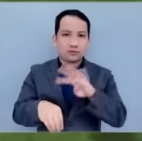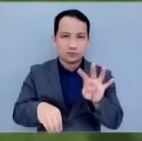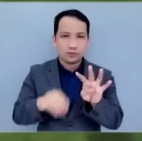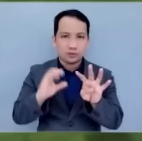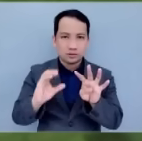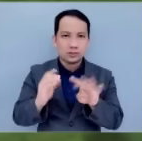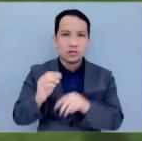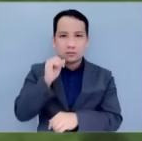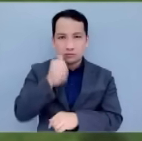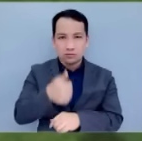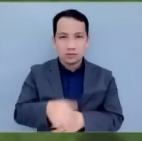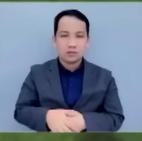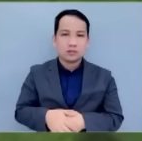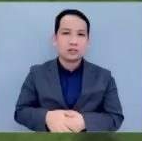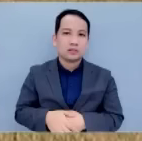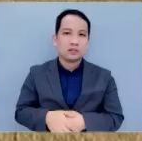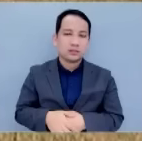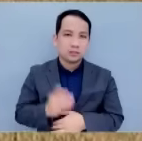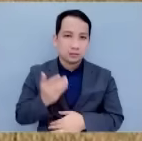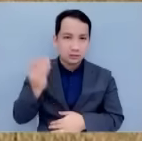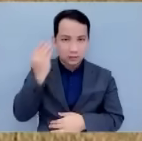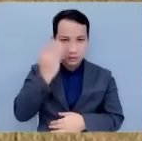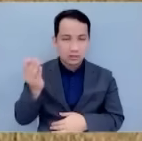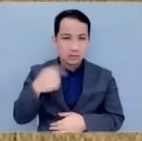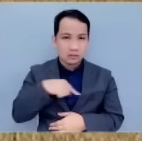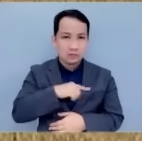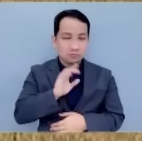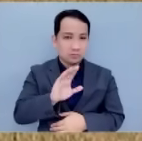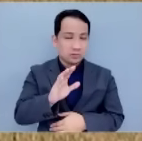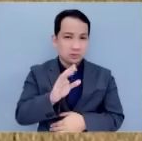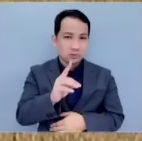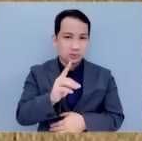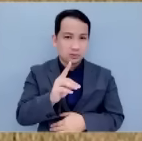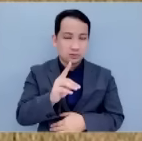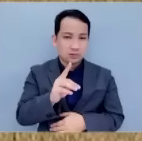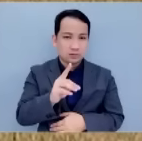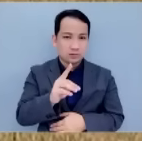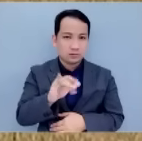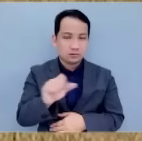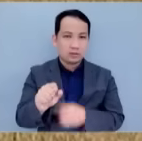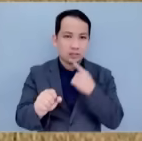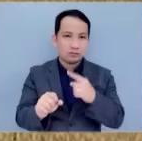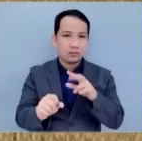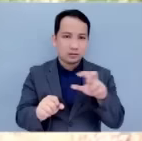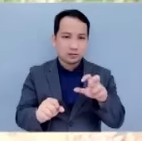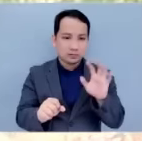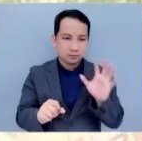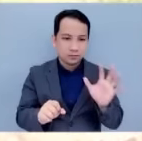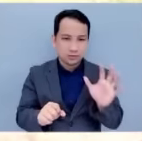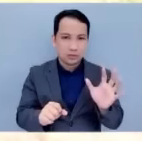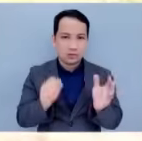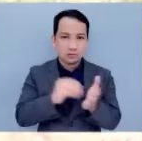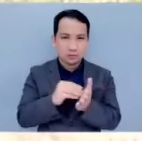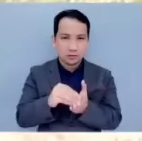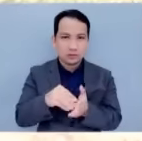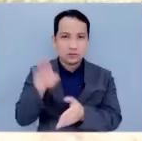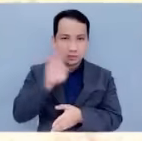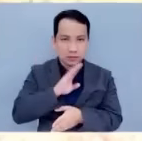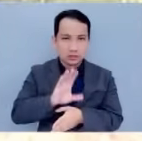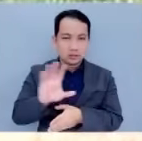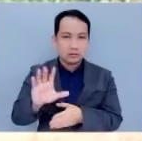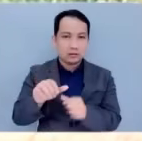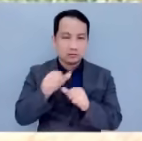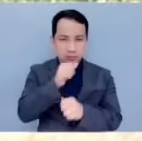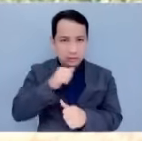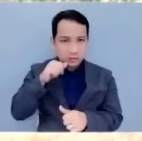bukas ayon sa forecast ng PAGASA. Ayon sa Department of Agriculture, higit 350 million pesos na ang pinsala sa agrikultura sa buong